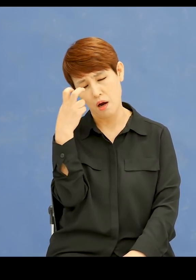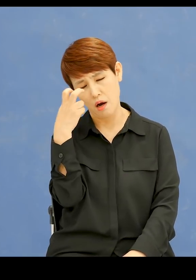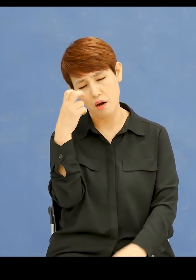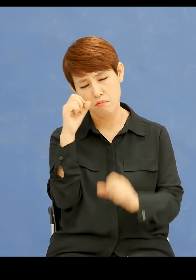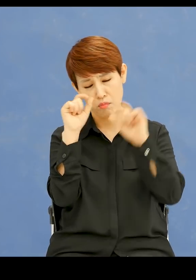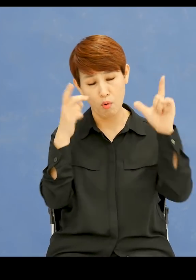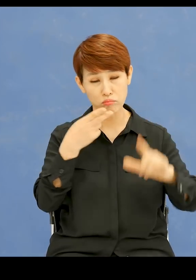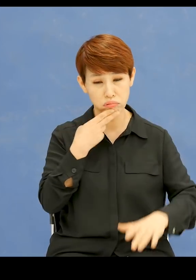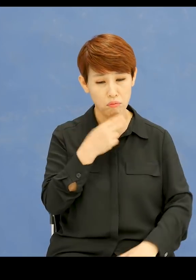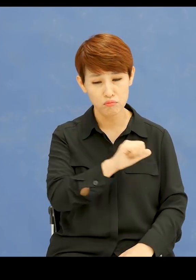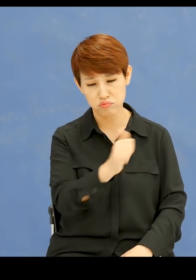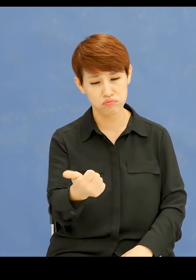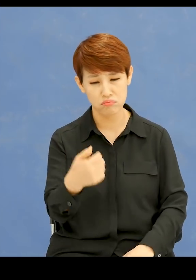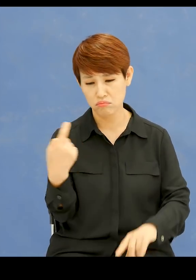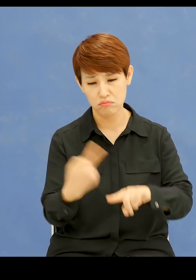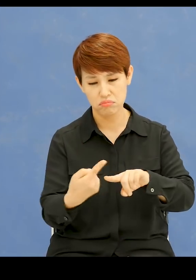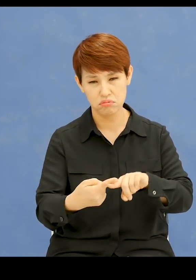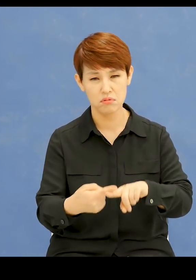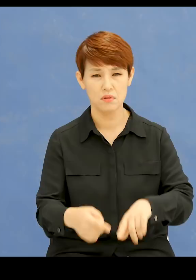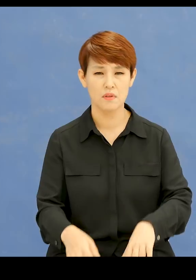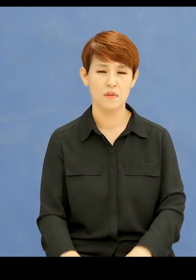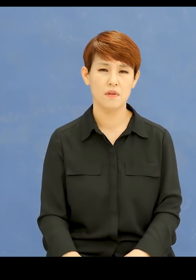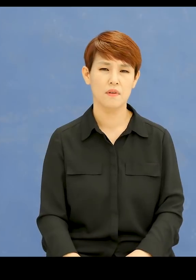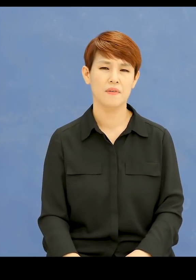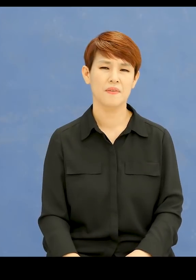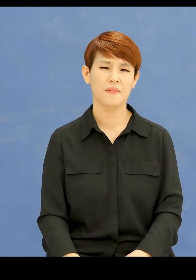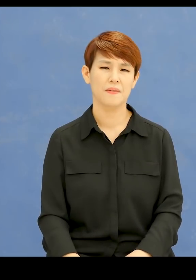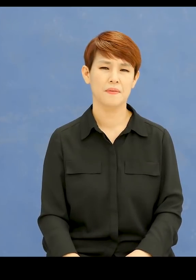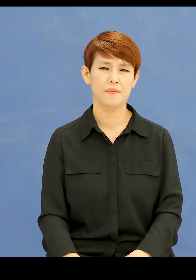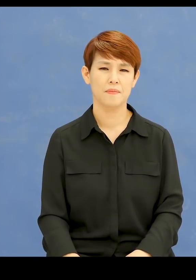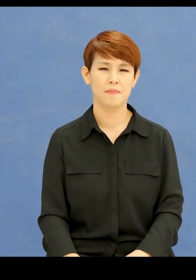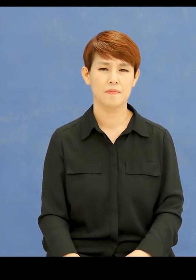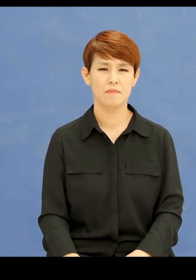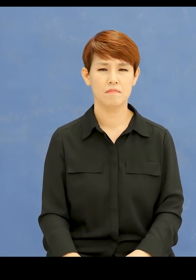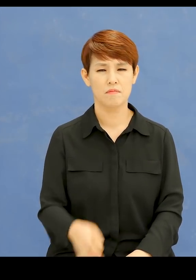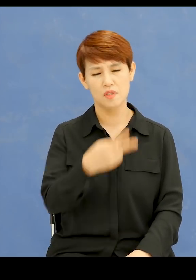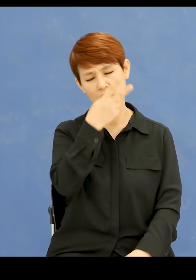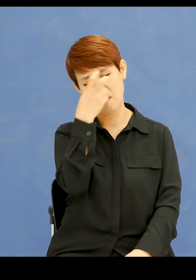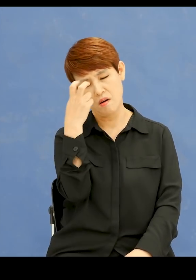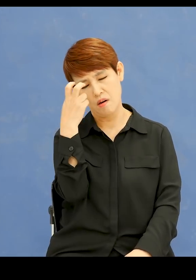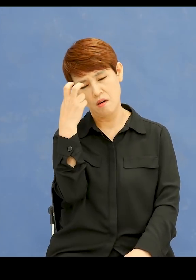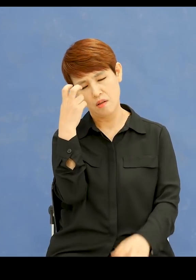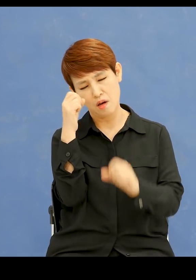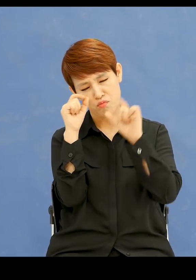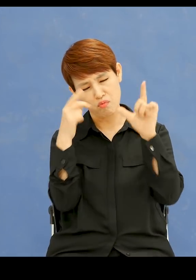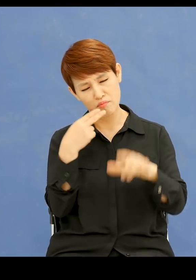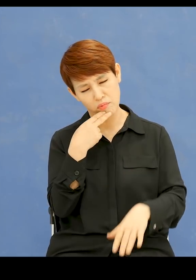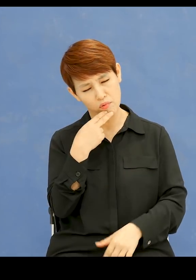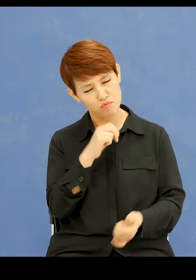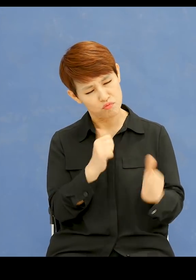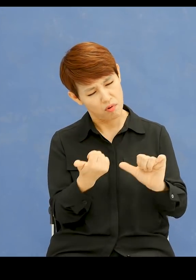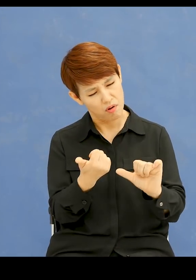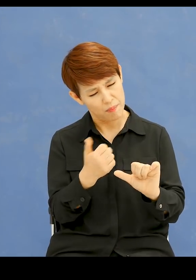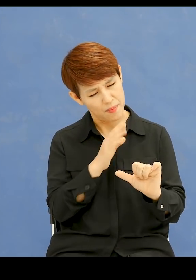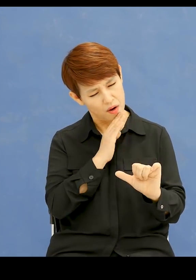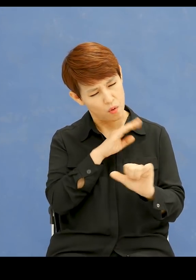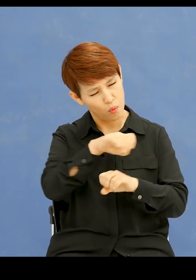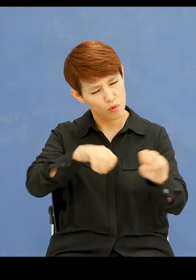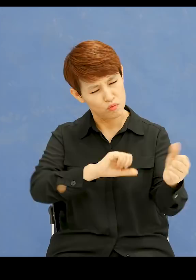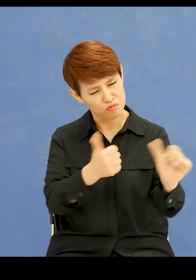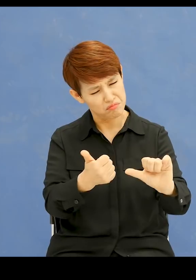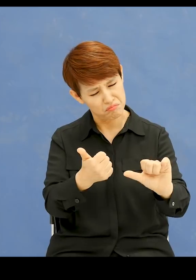죽는 거네? 그러면서 막 중1짜리가 이렇게 자다가 내가 눈을 안 뜨면 죽는 건가? 그렇죠. 그러면 차라리